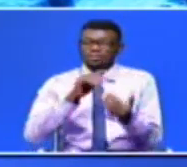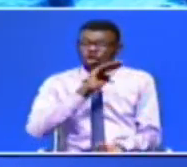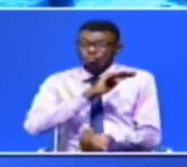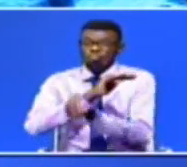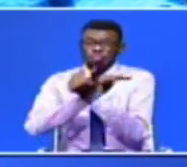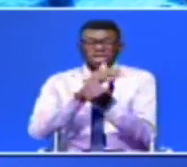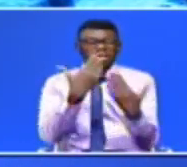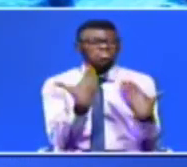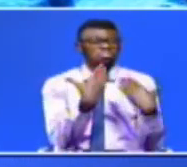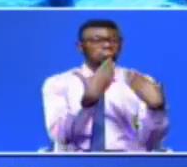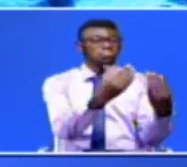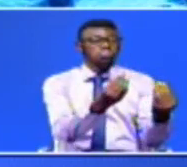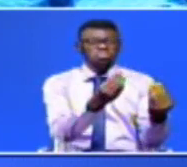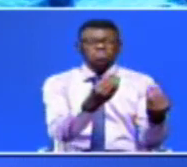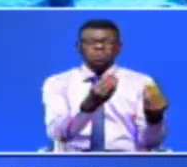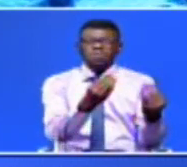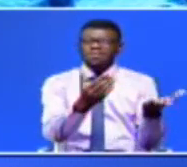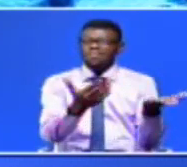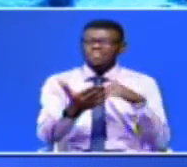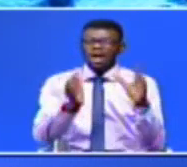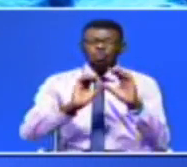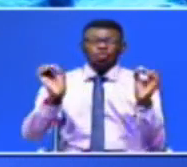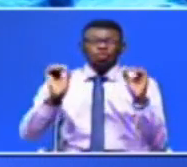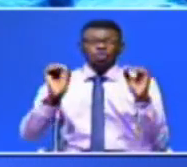na hajarejea. Ibrahim Karanja anaarifu.